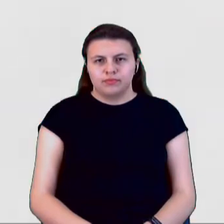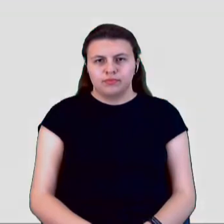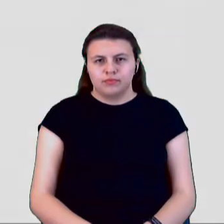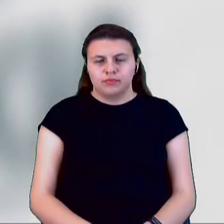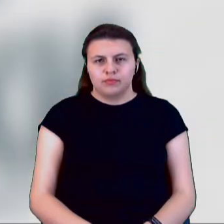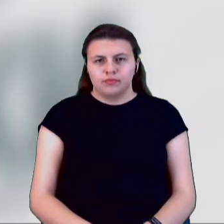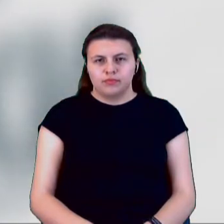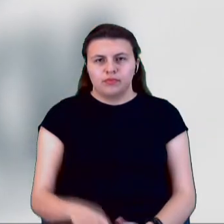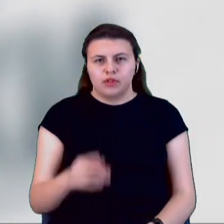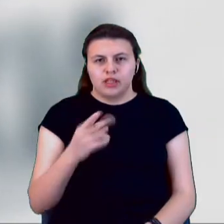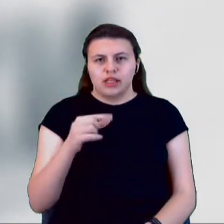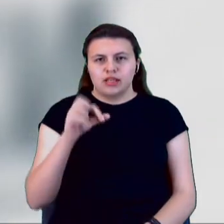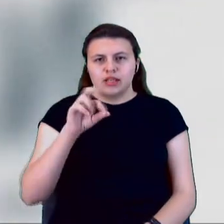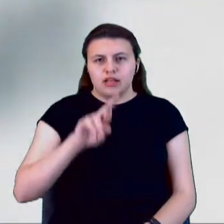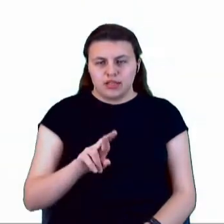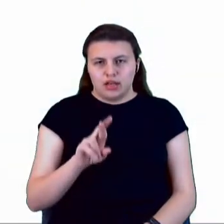Децентралізація,